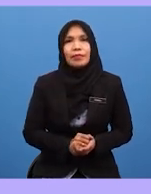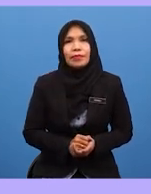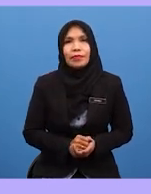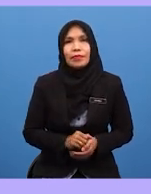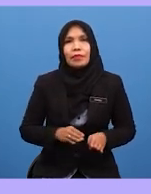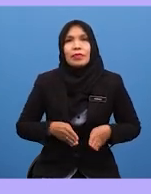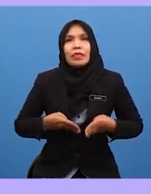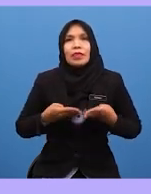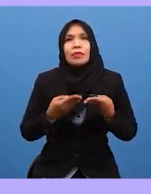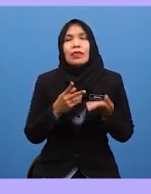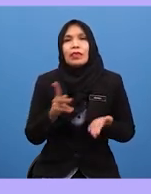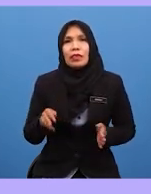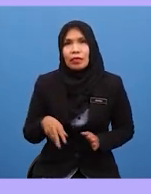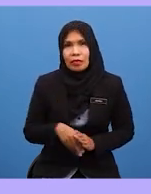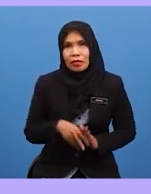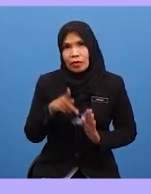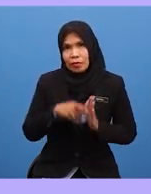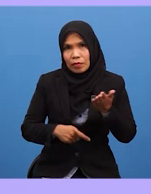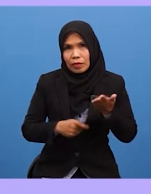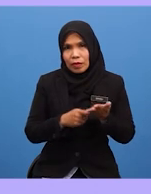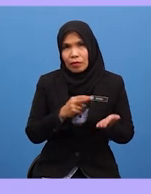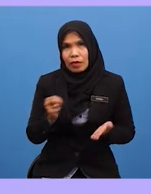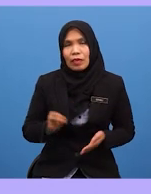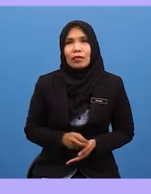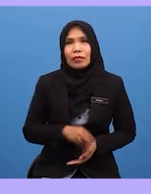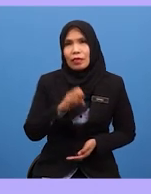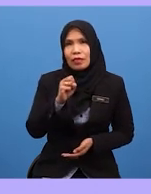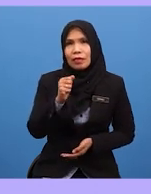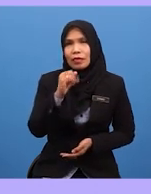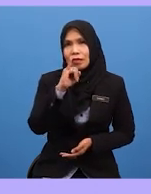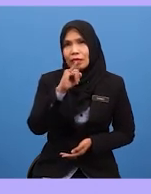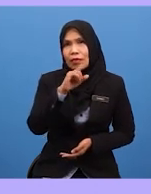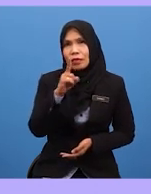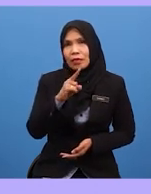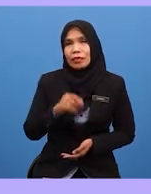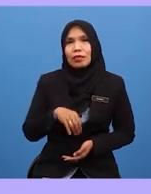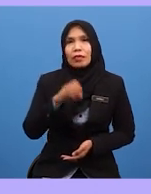bagaimanakah pertambahan saiz sel berlaku?